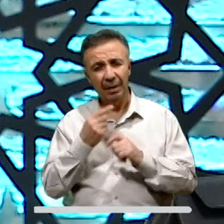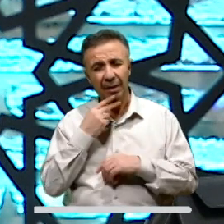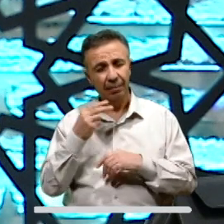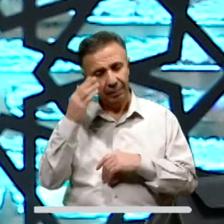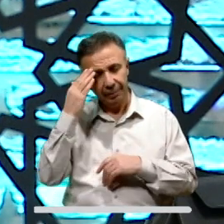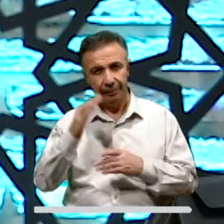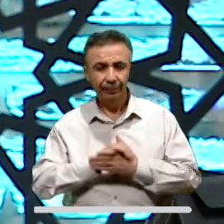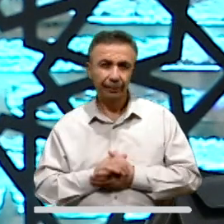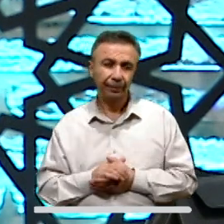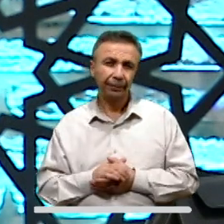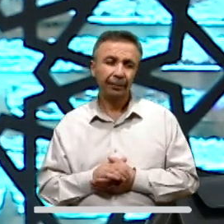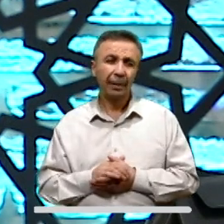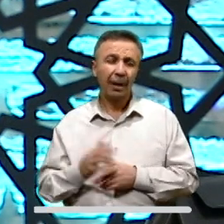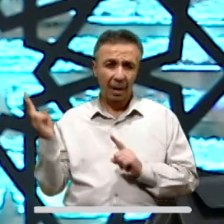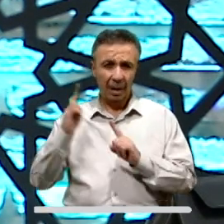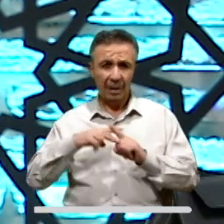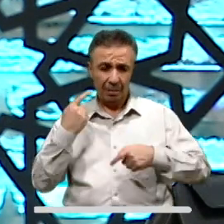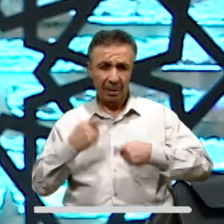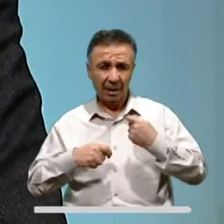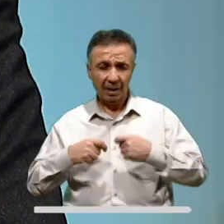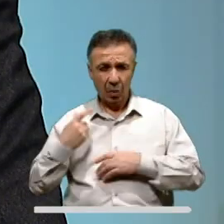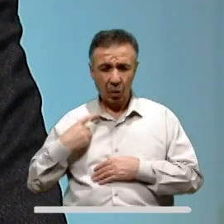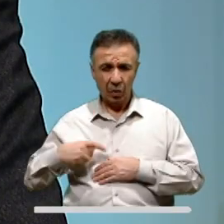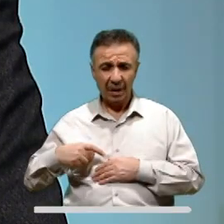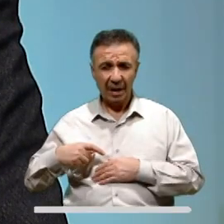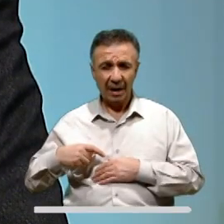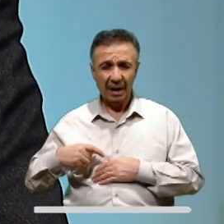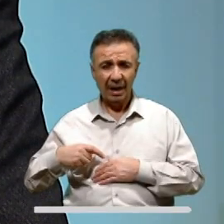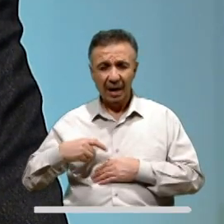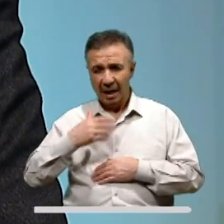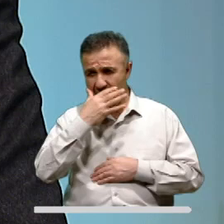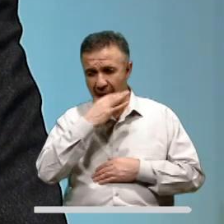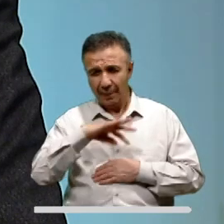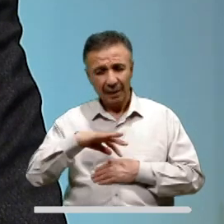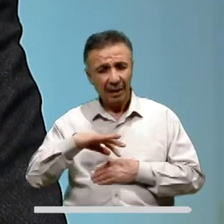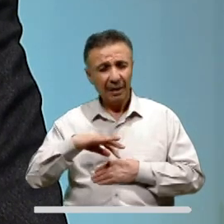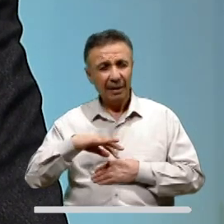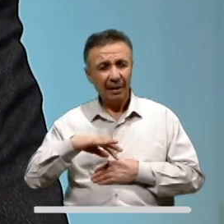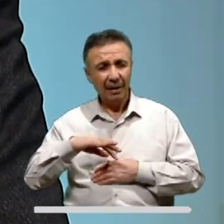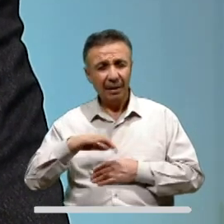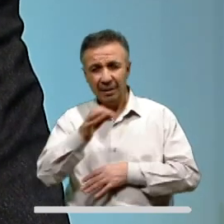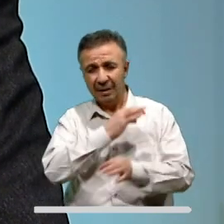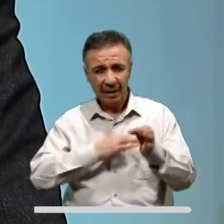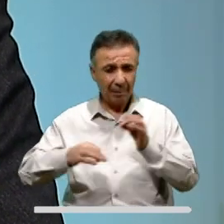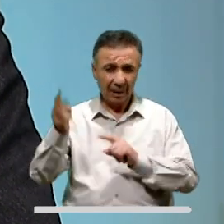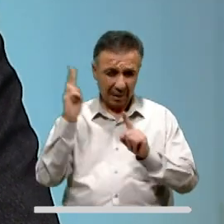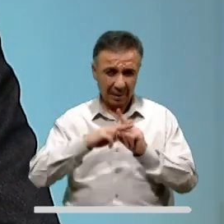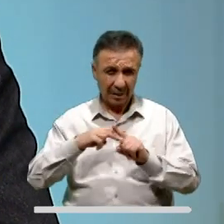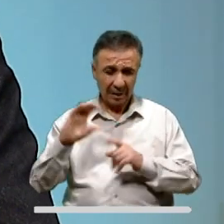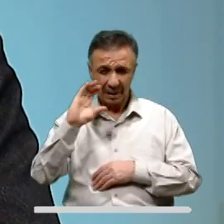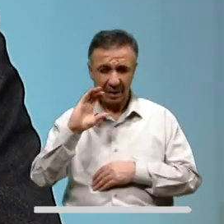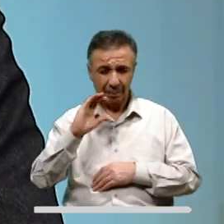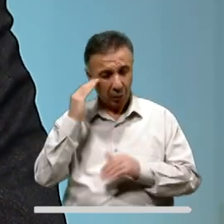ileterek başlamış sorusuna. Katılım bankalarından bireysel emeklilik sistemine dahil olmakta dinen bir problem var mıdır diyor.